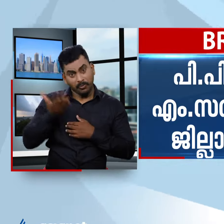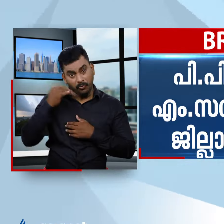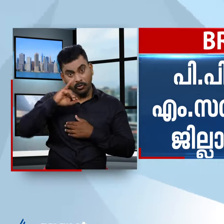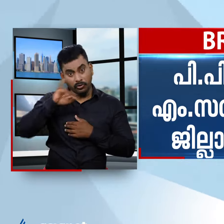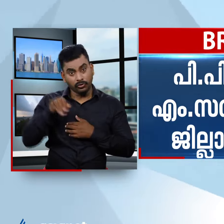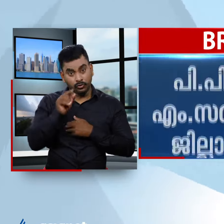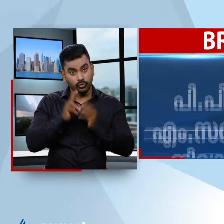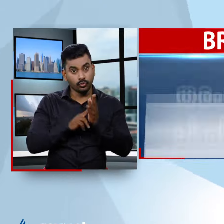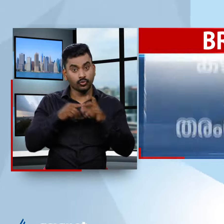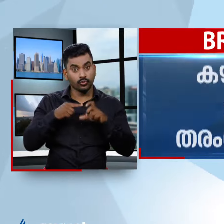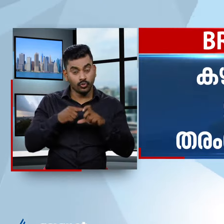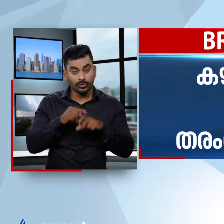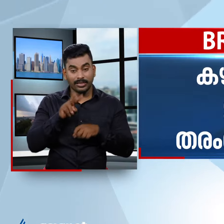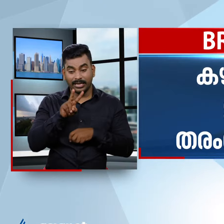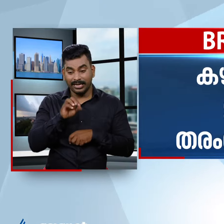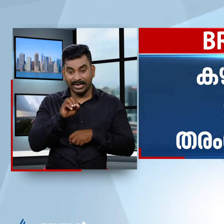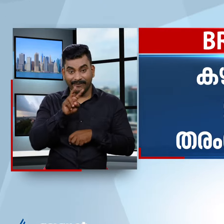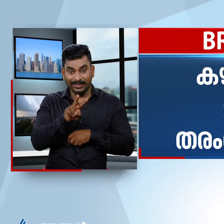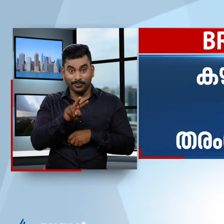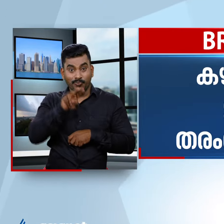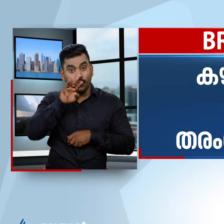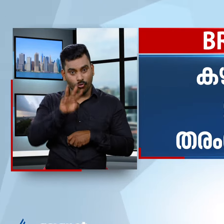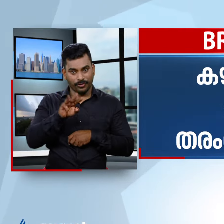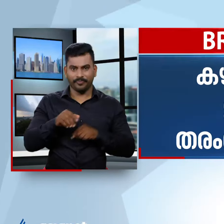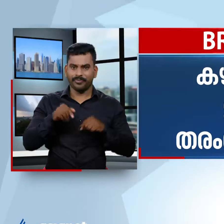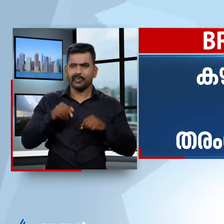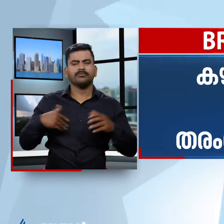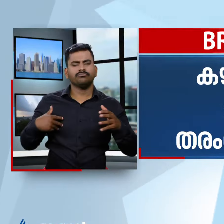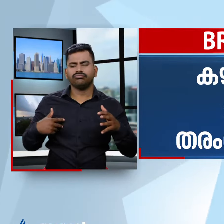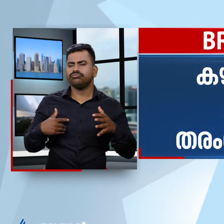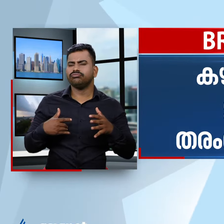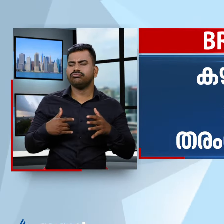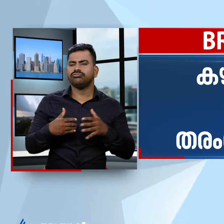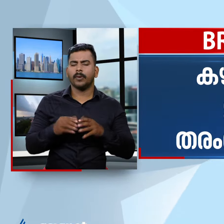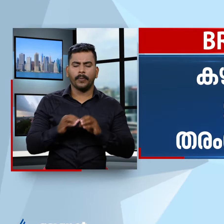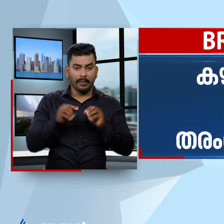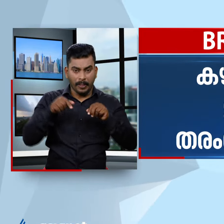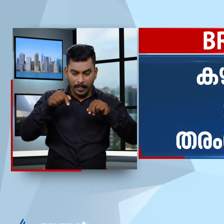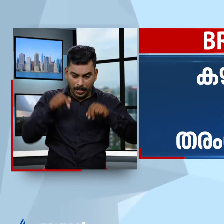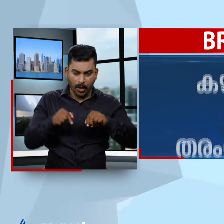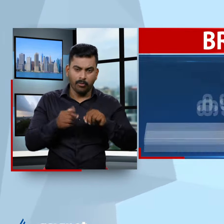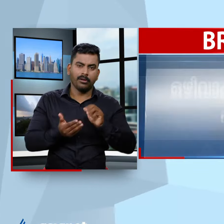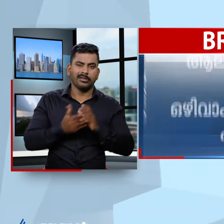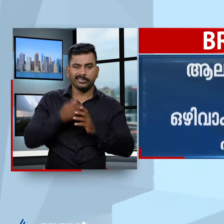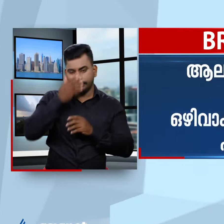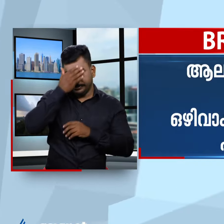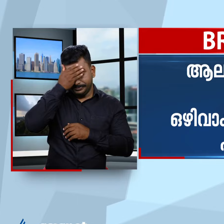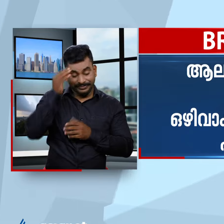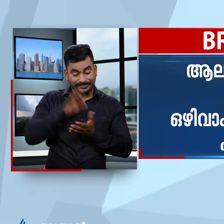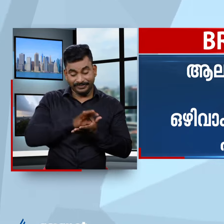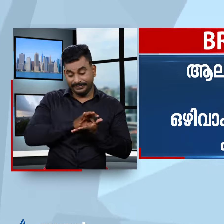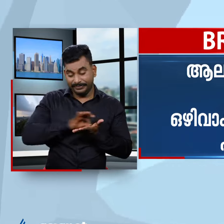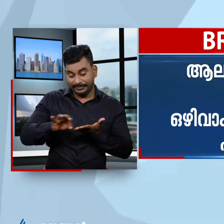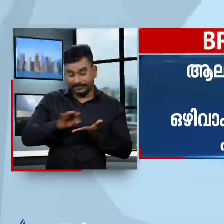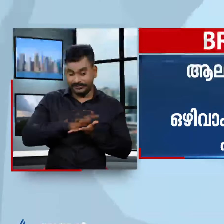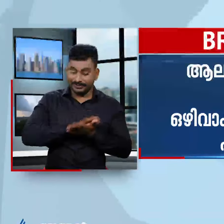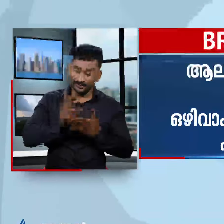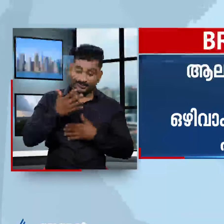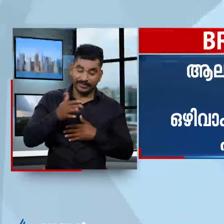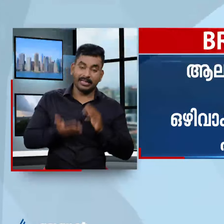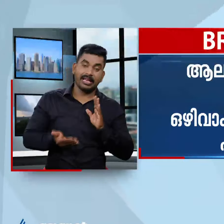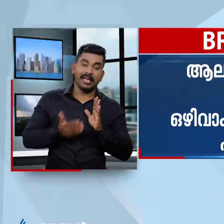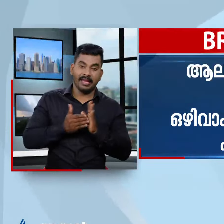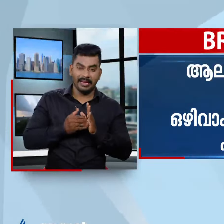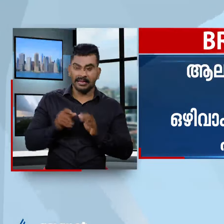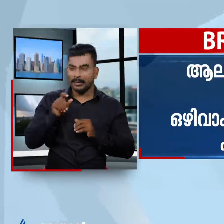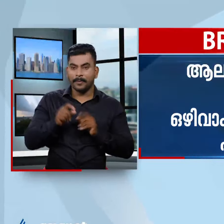ആ വിഭാഗീയതയിൽ സജീവമായി ഇടപെട്ടു എന്ന് അന്വേഷണ കമ്മീഷൻ കണ്ടെത്തിയതിനെ തുടർന്നാണ് കഴിഞ്ഞ ജൂണിൽ ജില്ലാ സെക്രട്ടറി അംഗങ്ങളായ പി